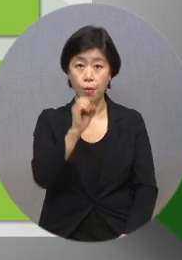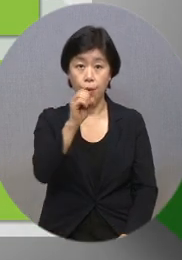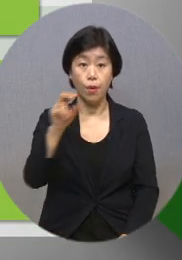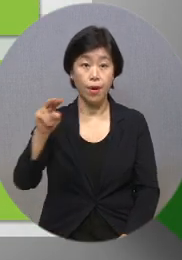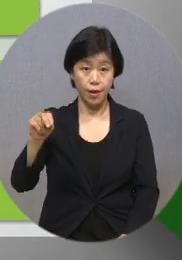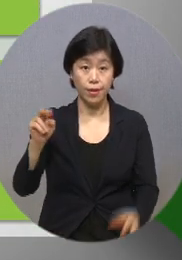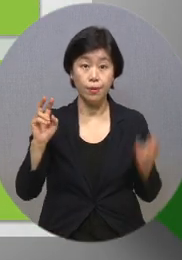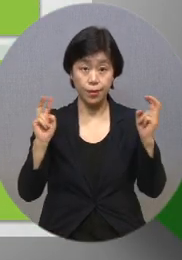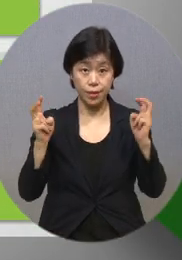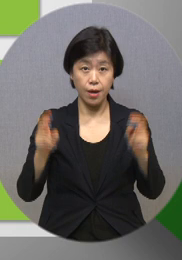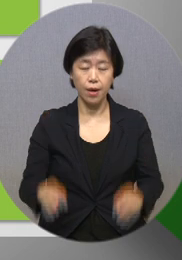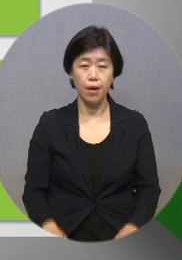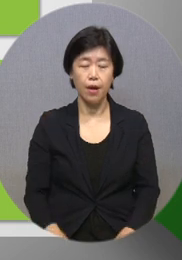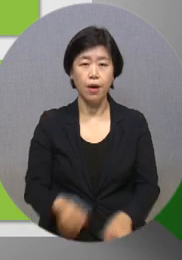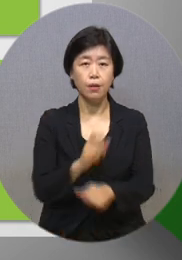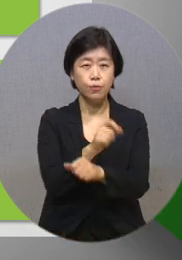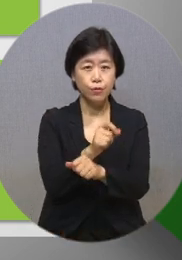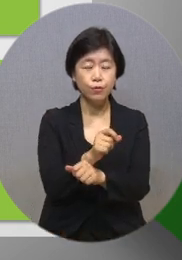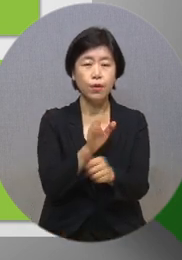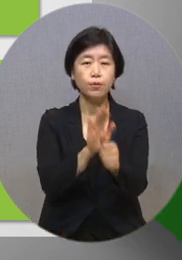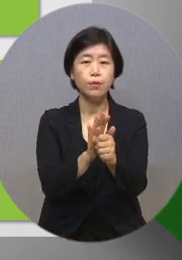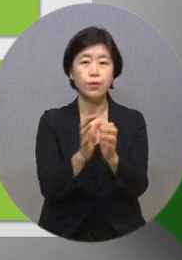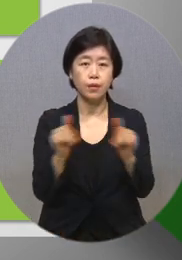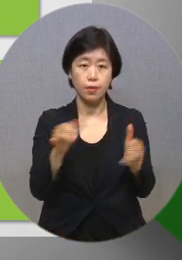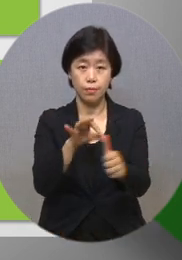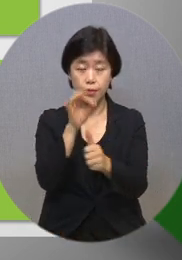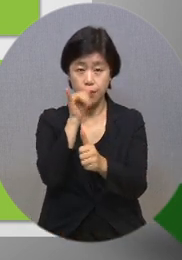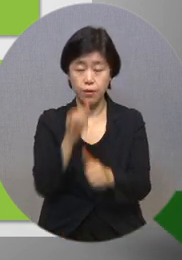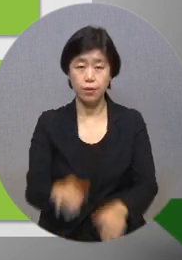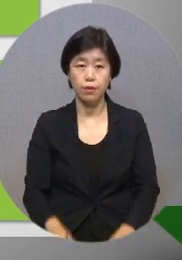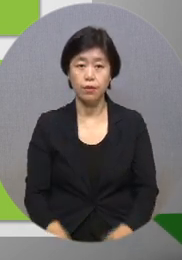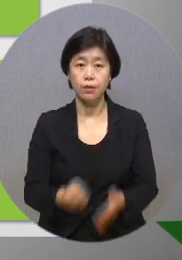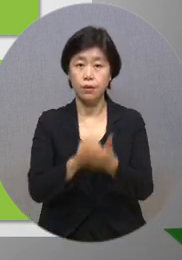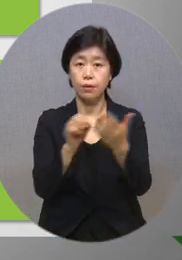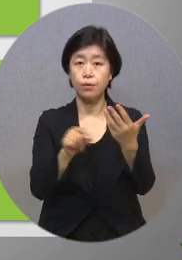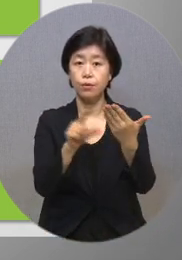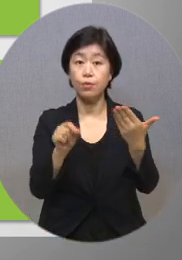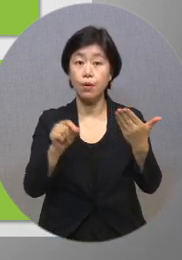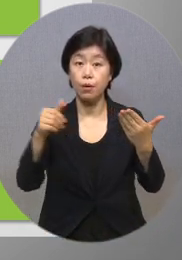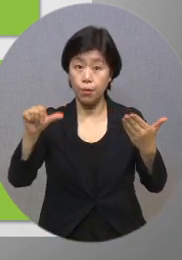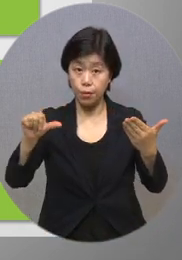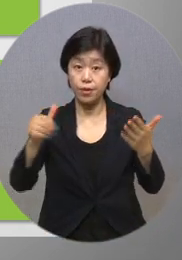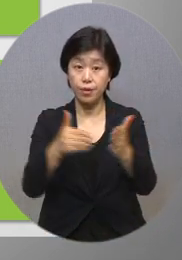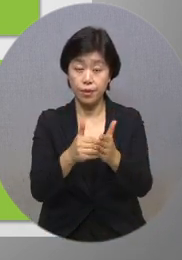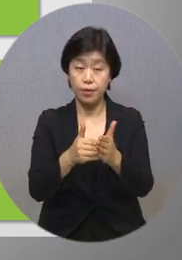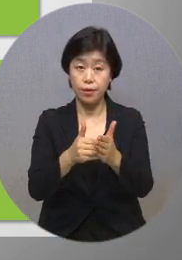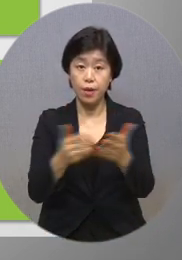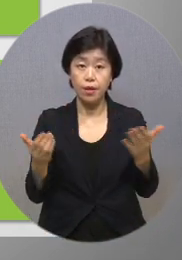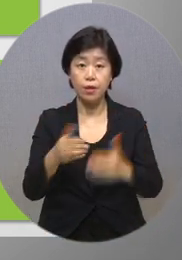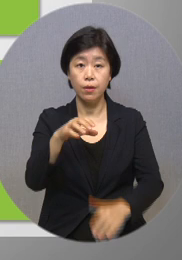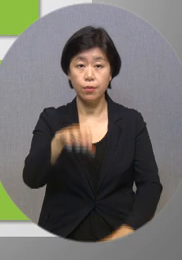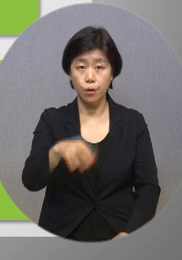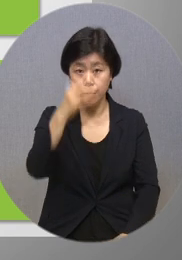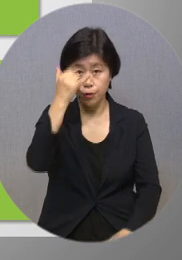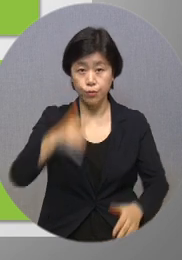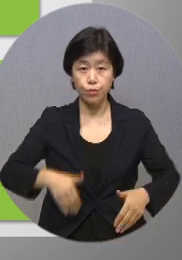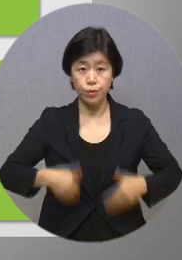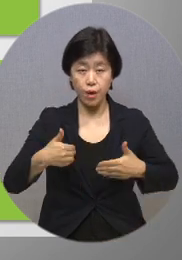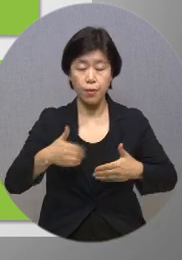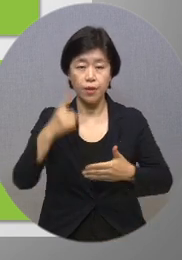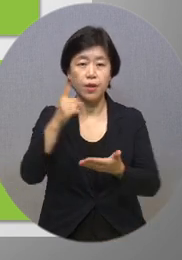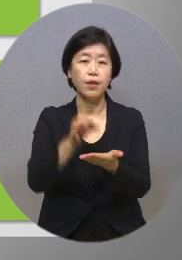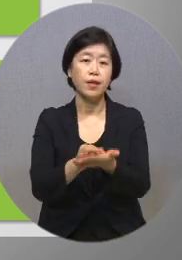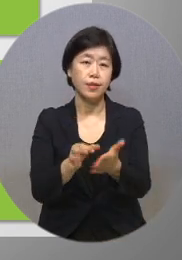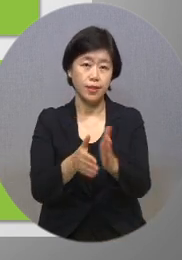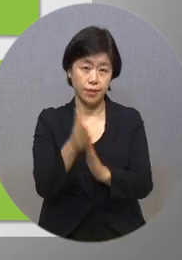주식회사 ON에서 사무보조원을 모집합니다. 접수마감일은 9월 5일까지며 근무지는 충청남도